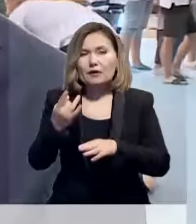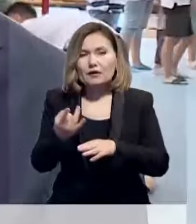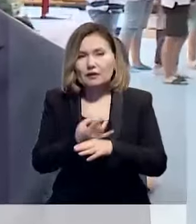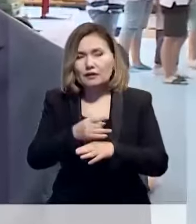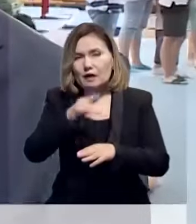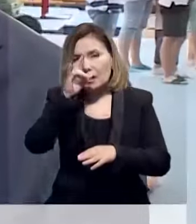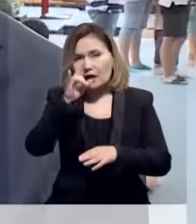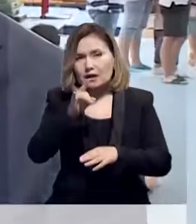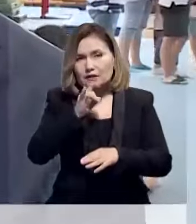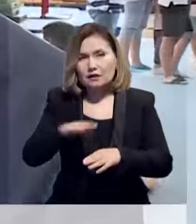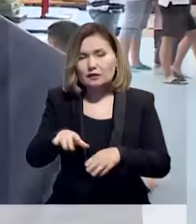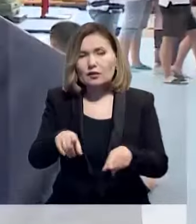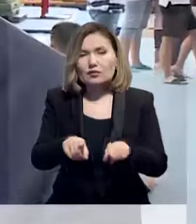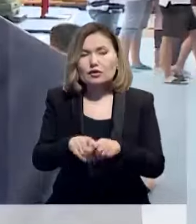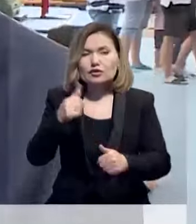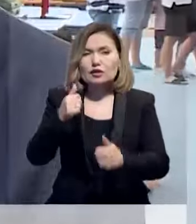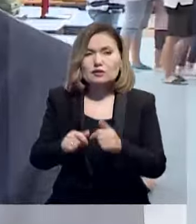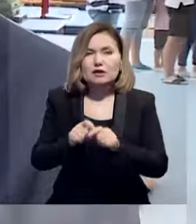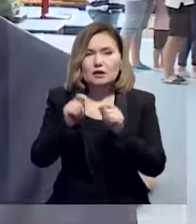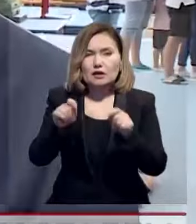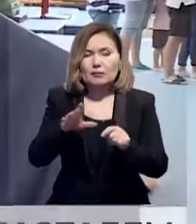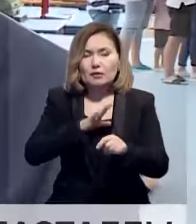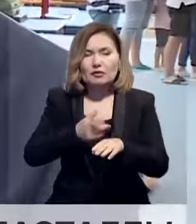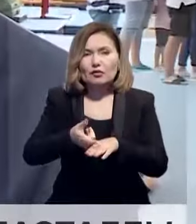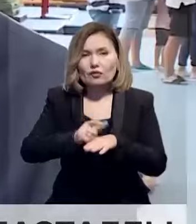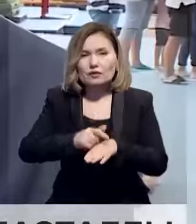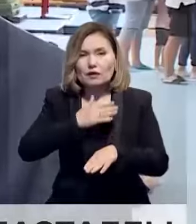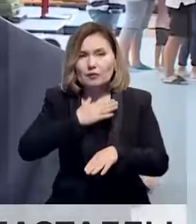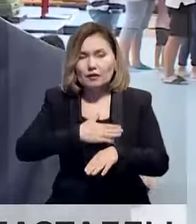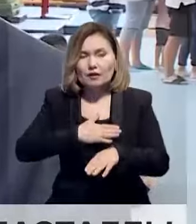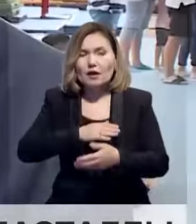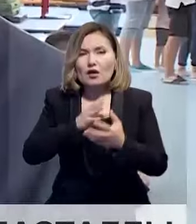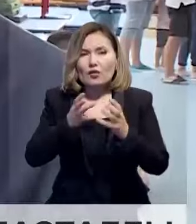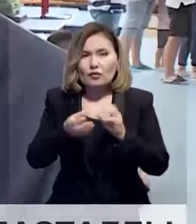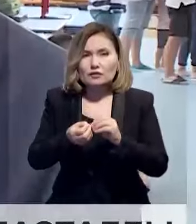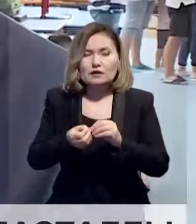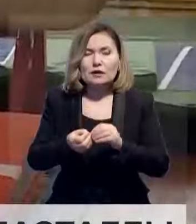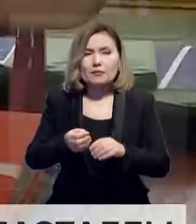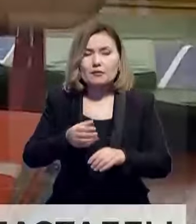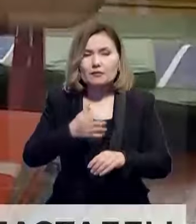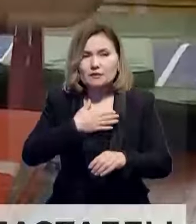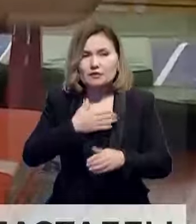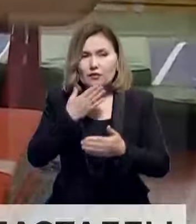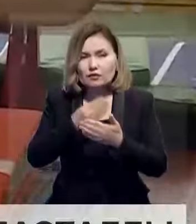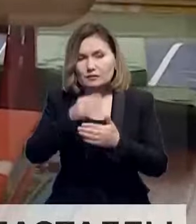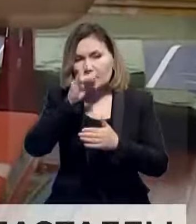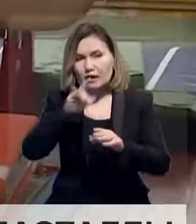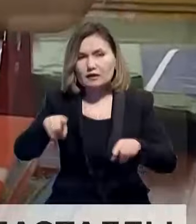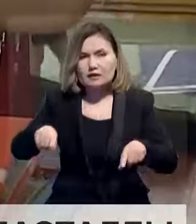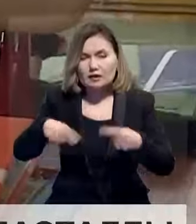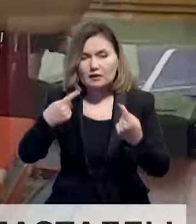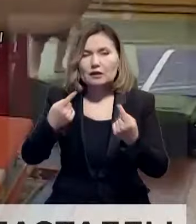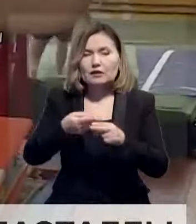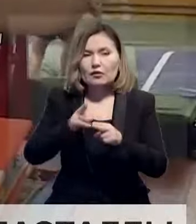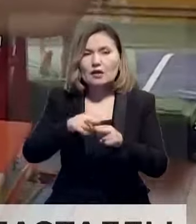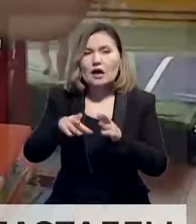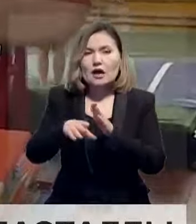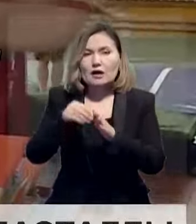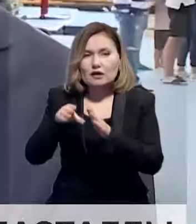юниордардың арасында осы жарысты өткізіп отыр. Не үшін? Бұл резерв ретінде қарау, резерв ретінде жаңағы іріктеу